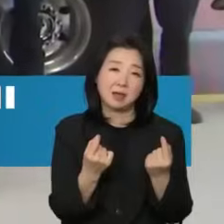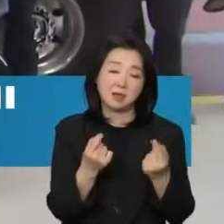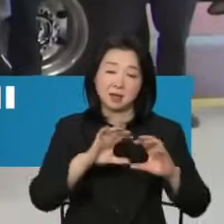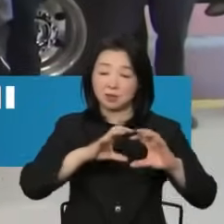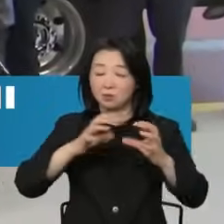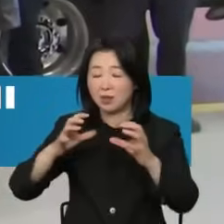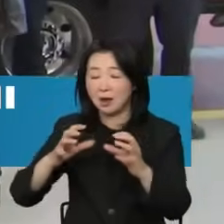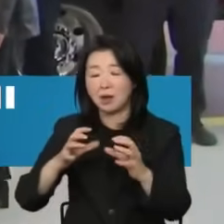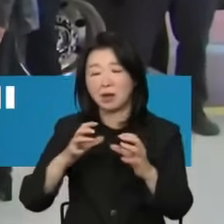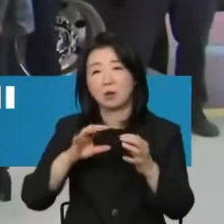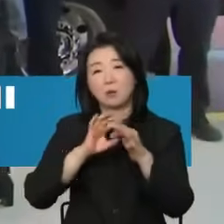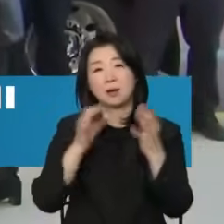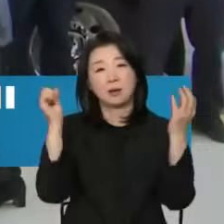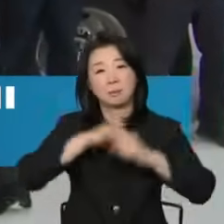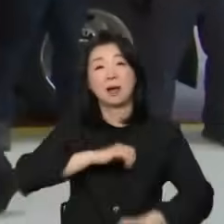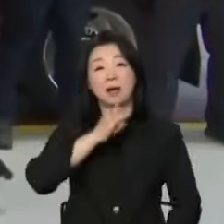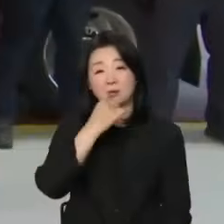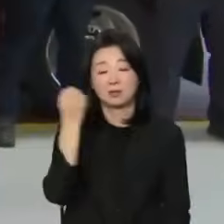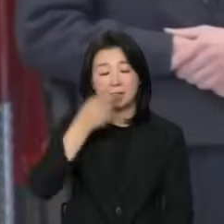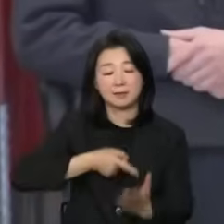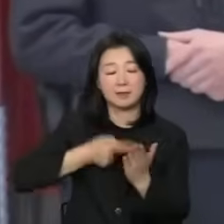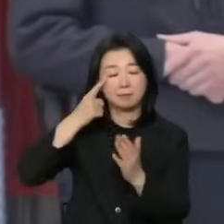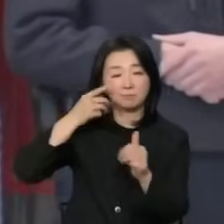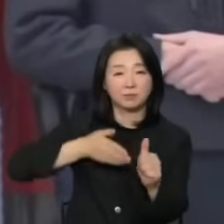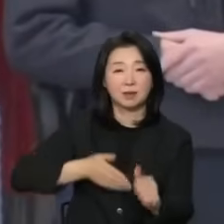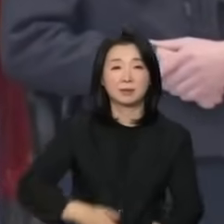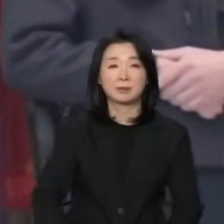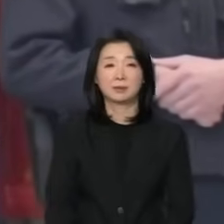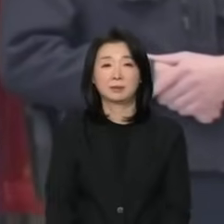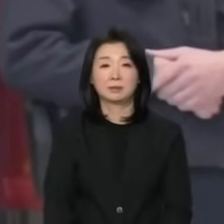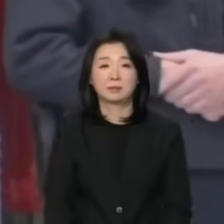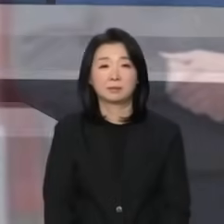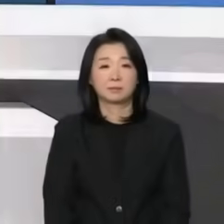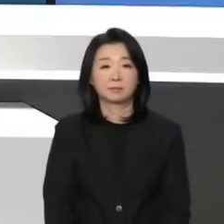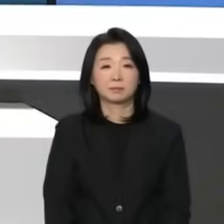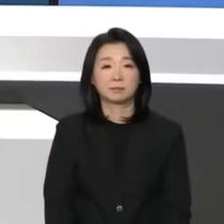국가와의 관계를 망칠 수 있다며 재고해달라고 요청했습니다.